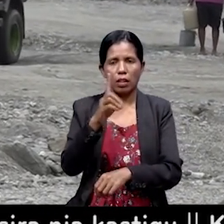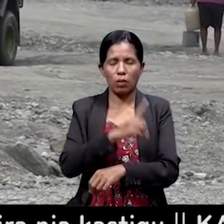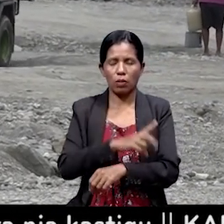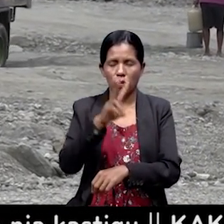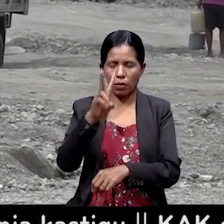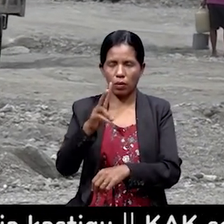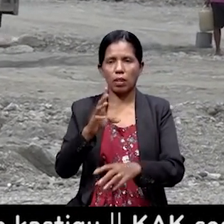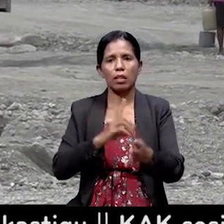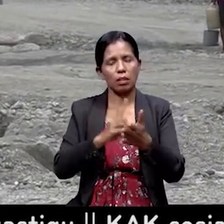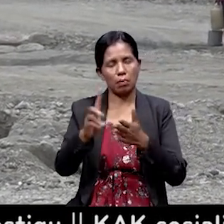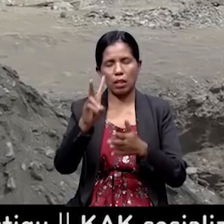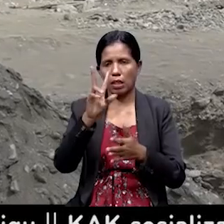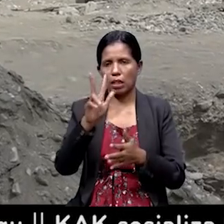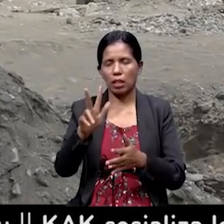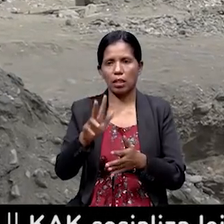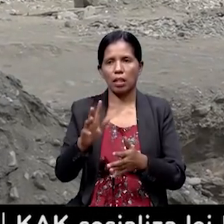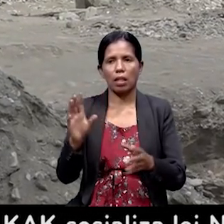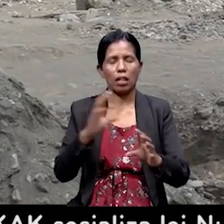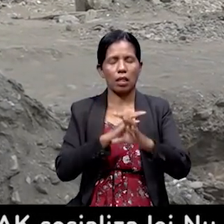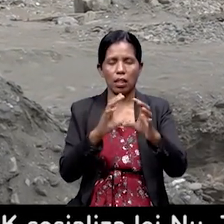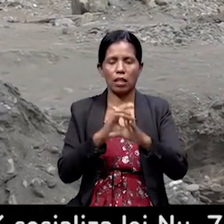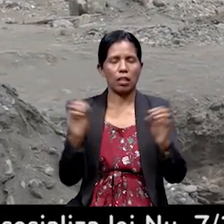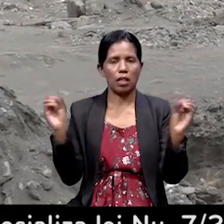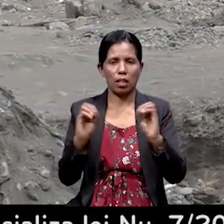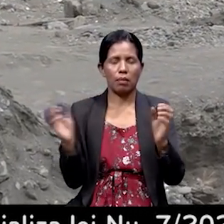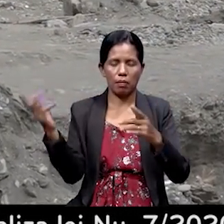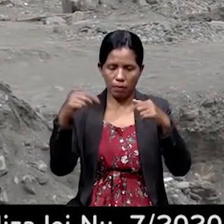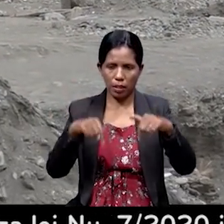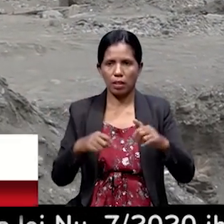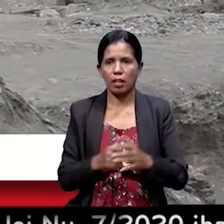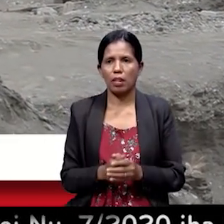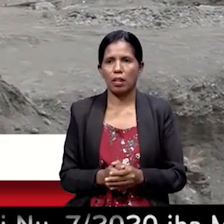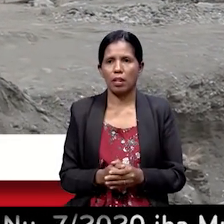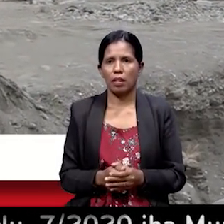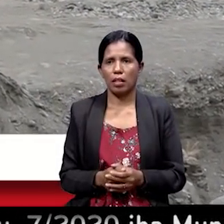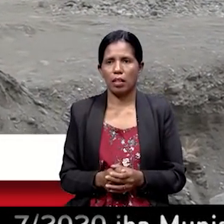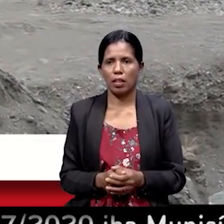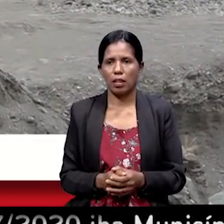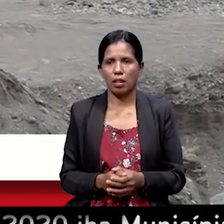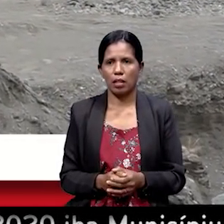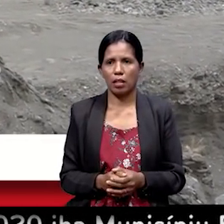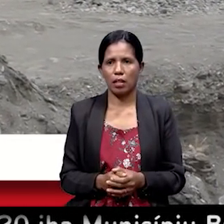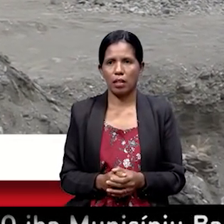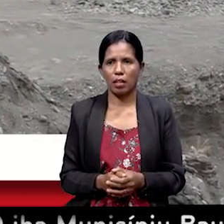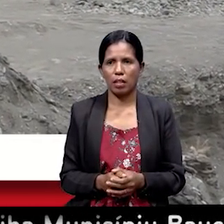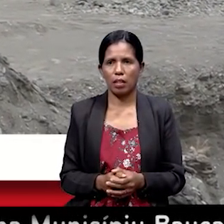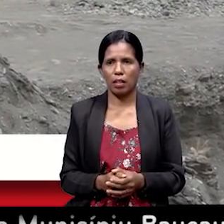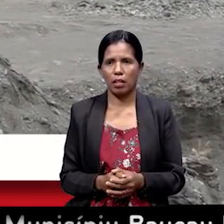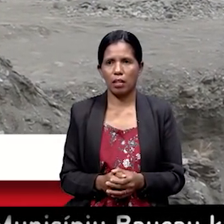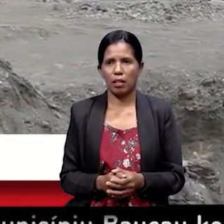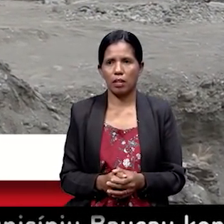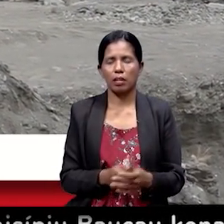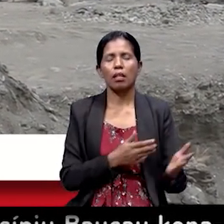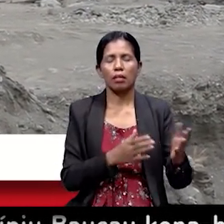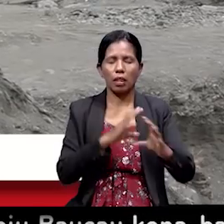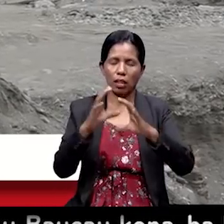Ikir semanda tong-tong makan batulah. Tampoin dadak mata tun tiensane rehenek mus banjir loh sekarang tetamu lah harus ketam